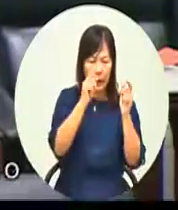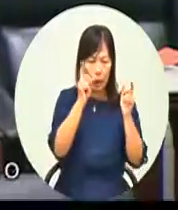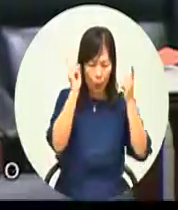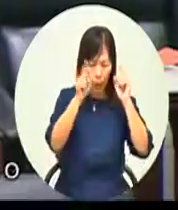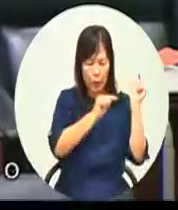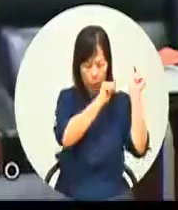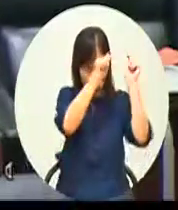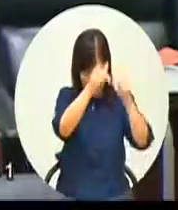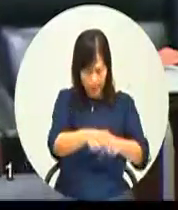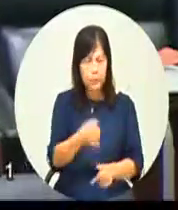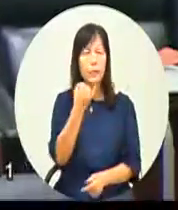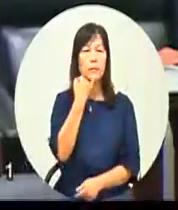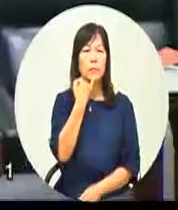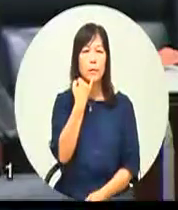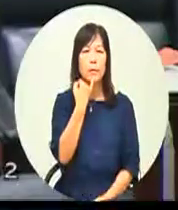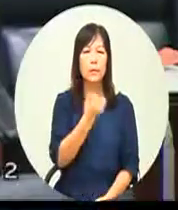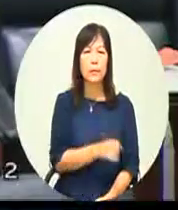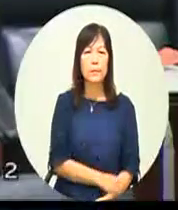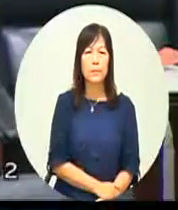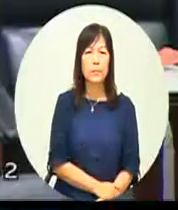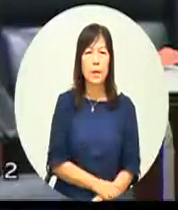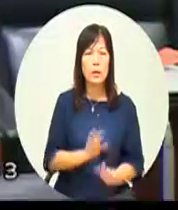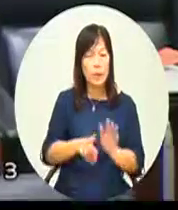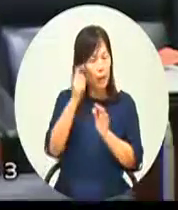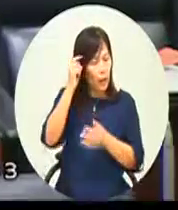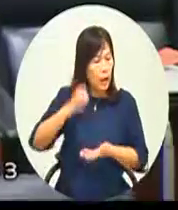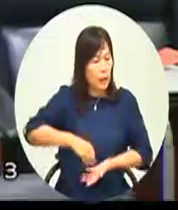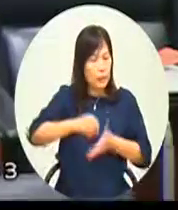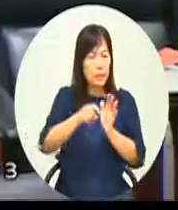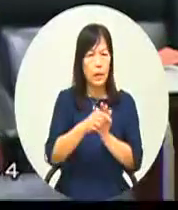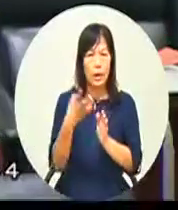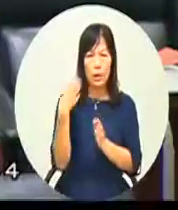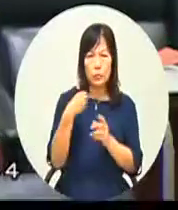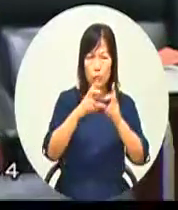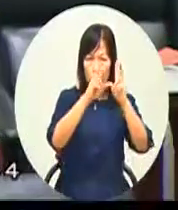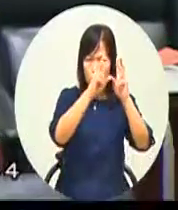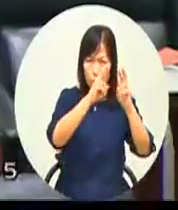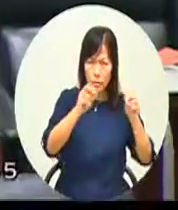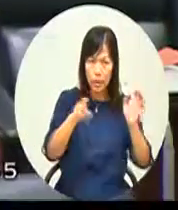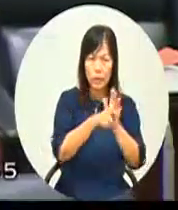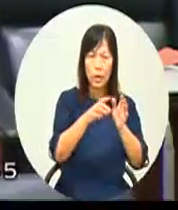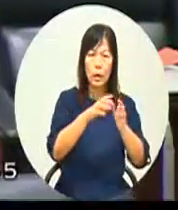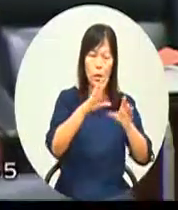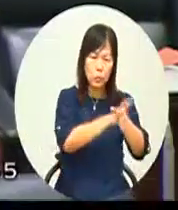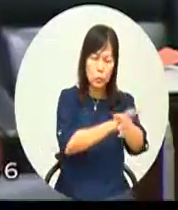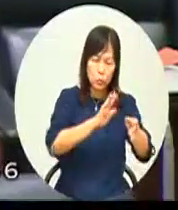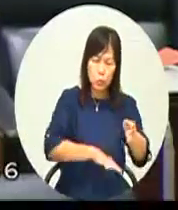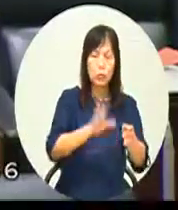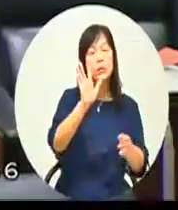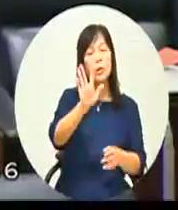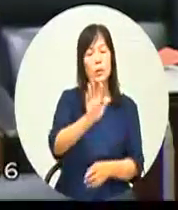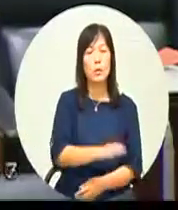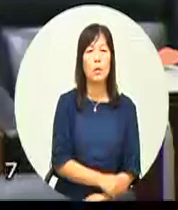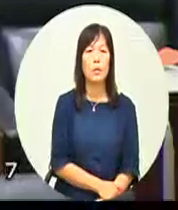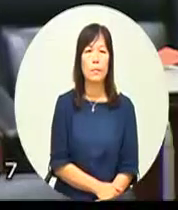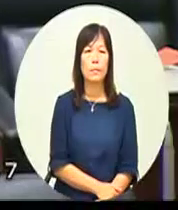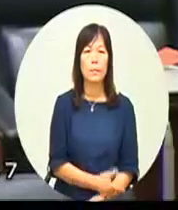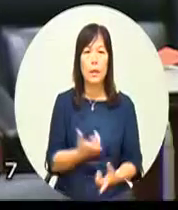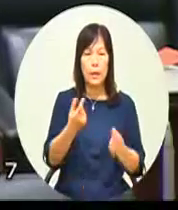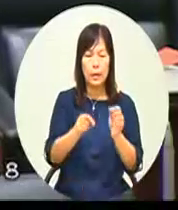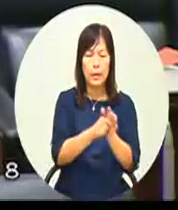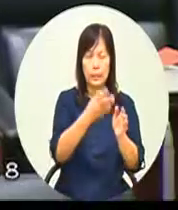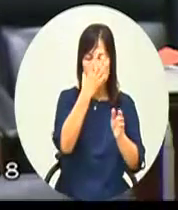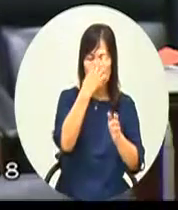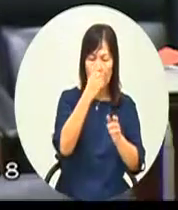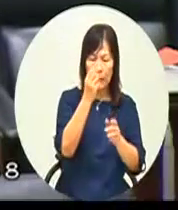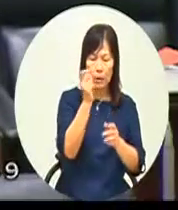现在在这里哦，顺便提到我们旧城县哦，左营旧城县也有文化公车，它也是在高铁站